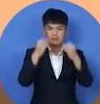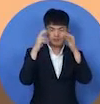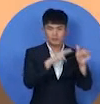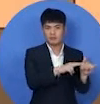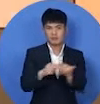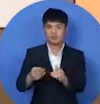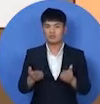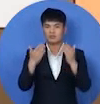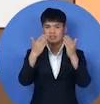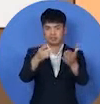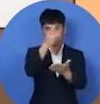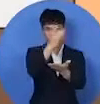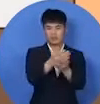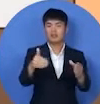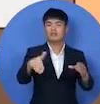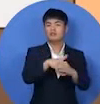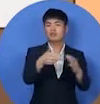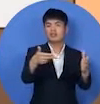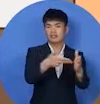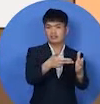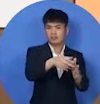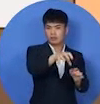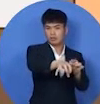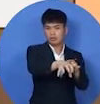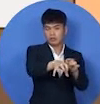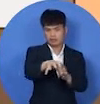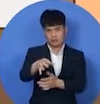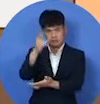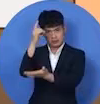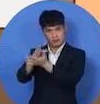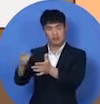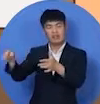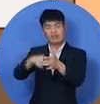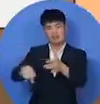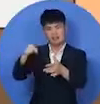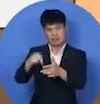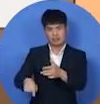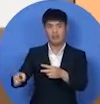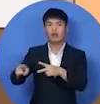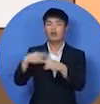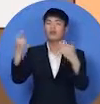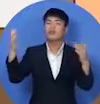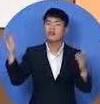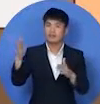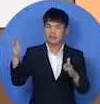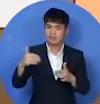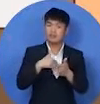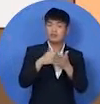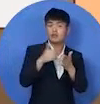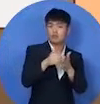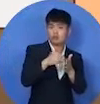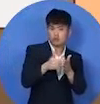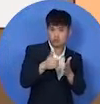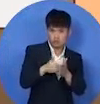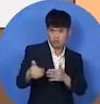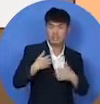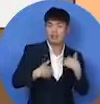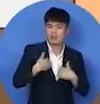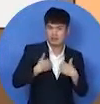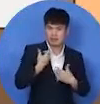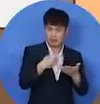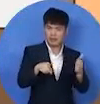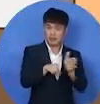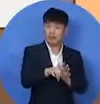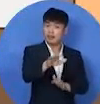생생정보입니다. 천안문화재단은 지역에 거주하고 있는 초등학생들에게 미술에 대한 흥미를 주고자 얘들아 뭐하니